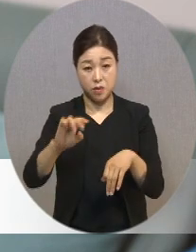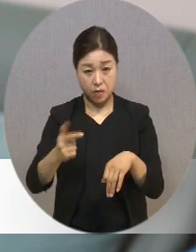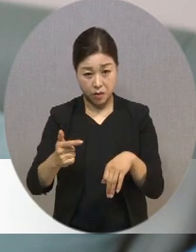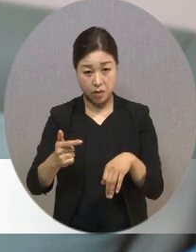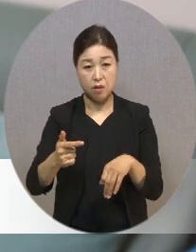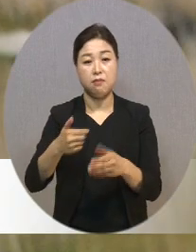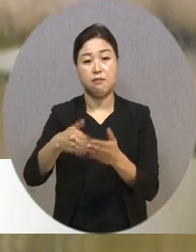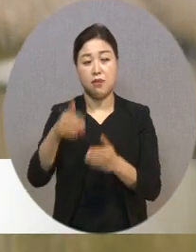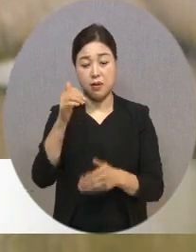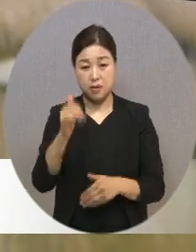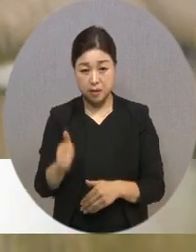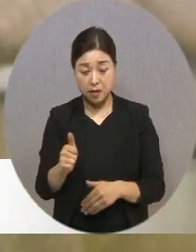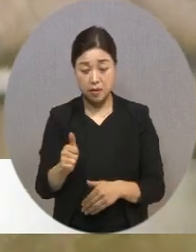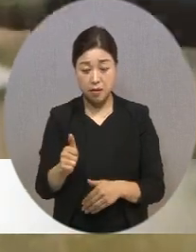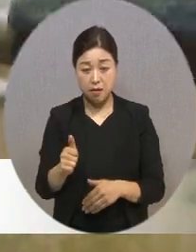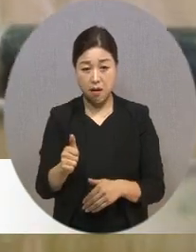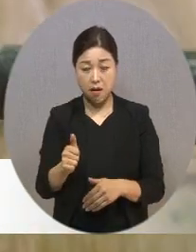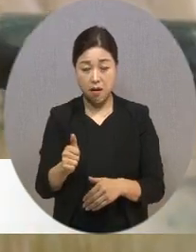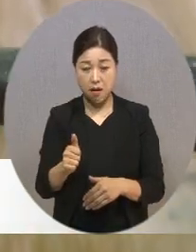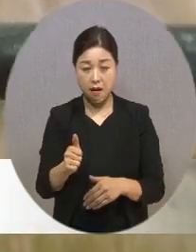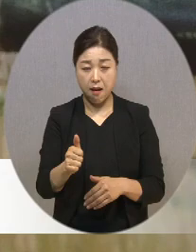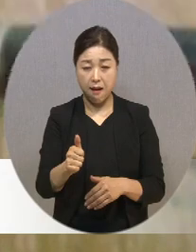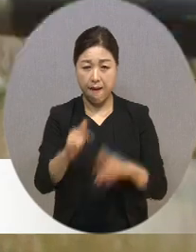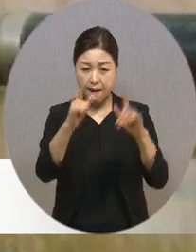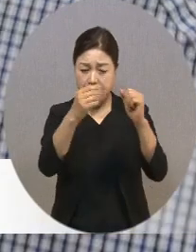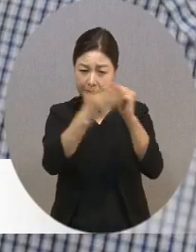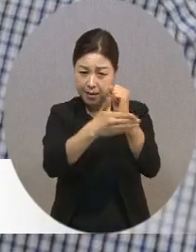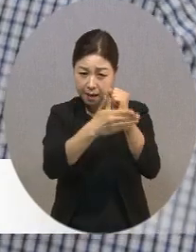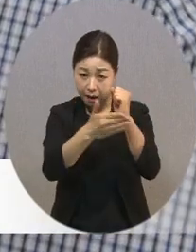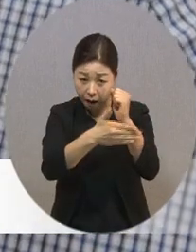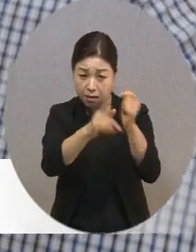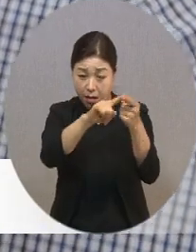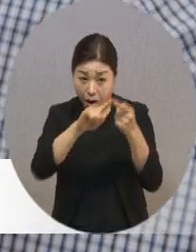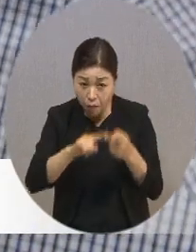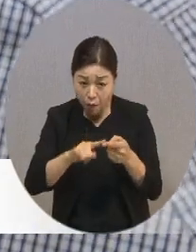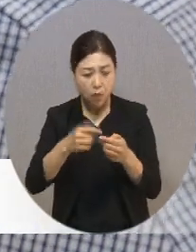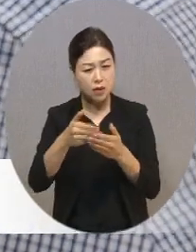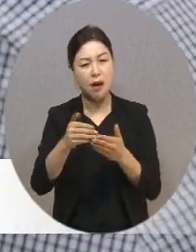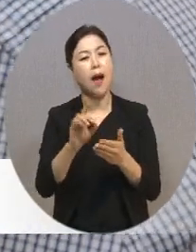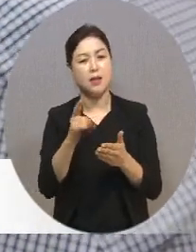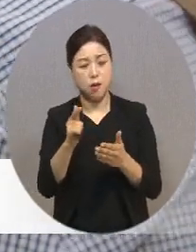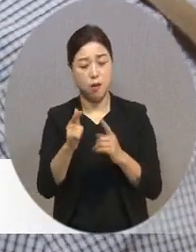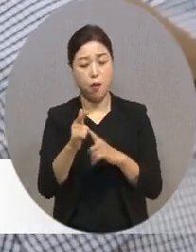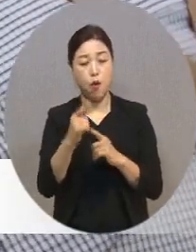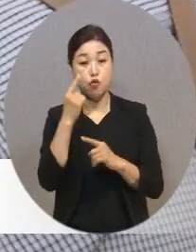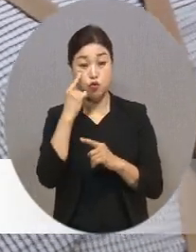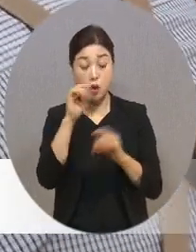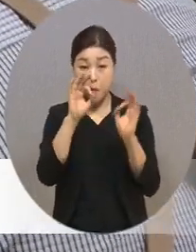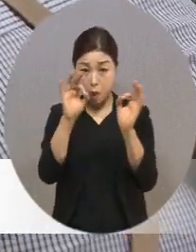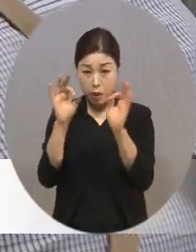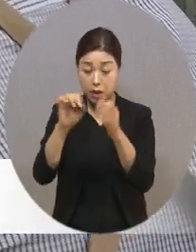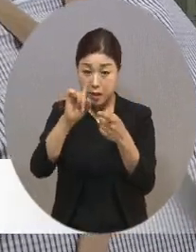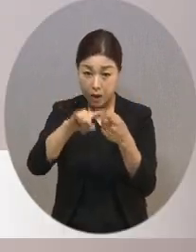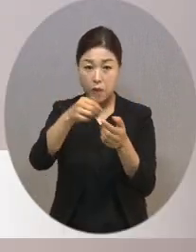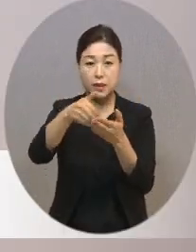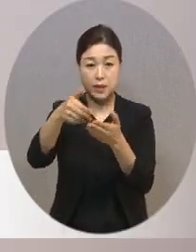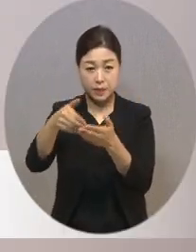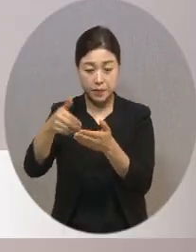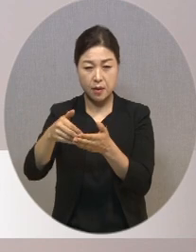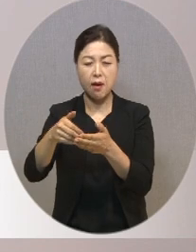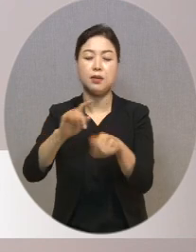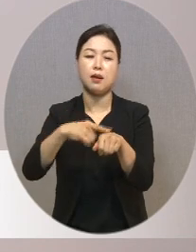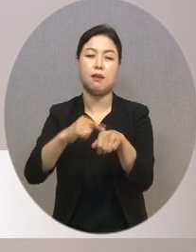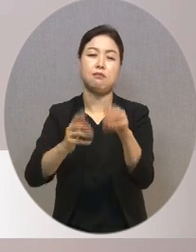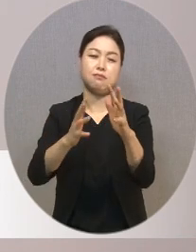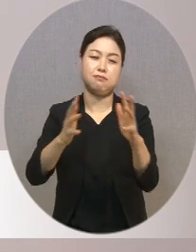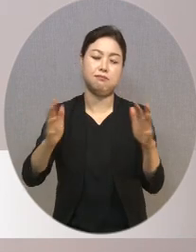그림에서 벗어나 눈에 보이는 대로 색을 입혔더니 그것이 풍경이 되었다고 말합니다. 아,